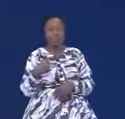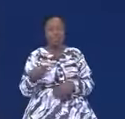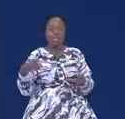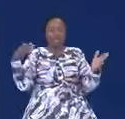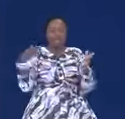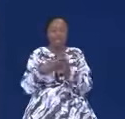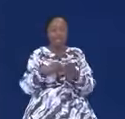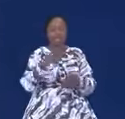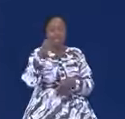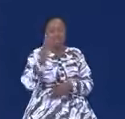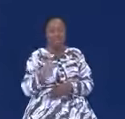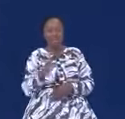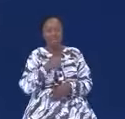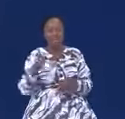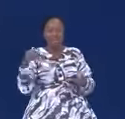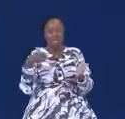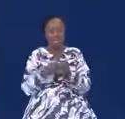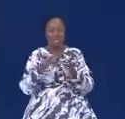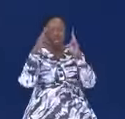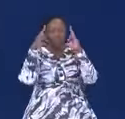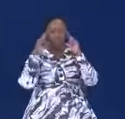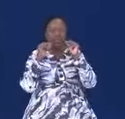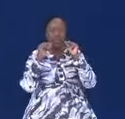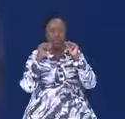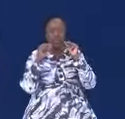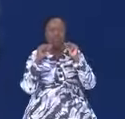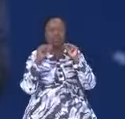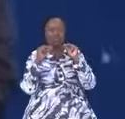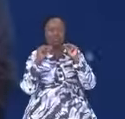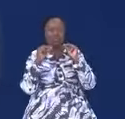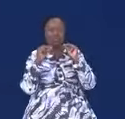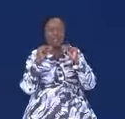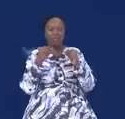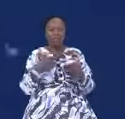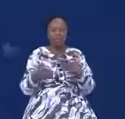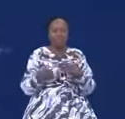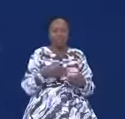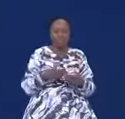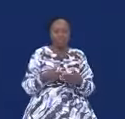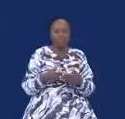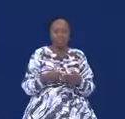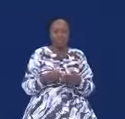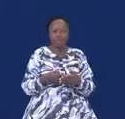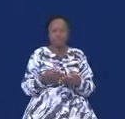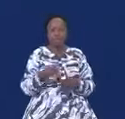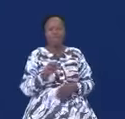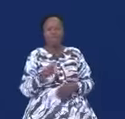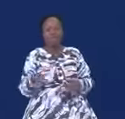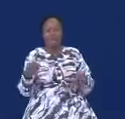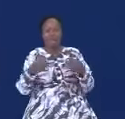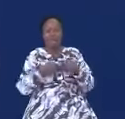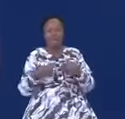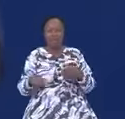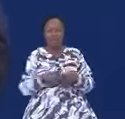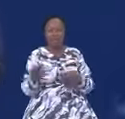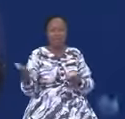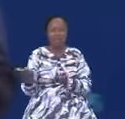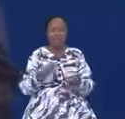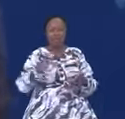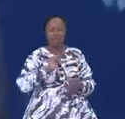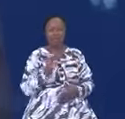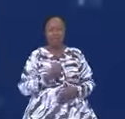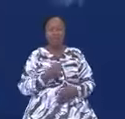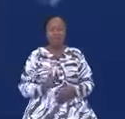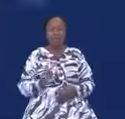passionnant à roter pas là contre dieu et comme moïse pourquoi nous avez vous fait remonter au d'égypte pour mourir